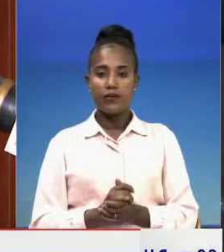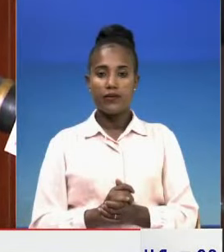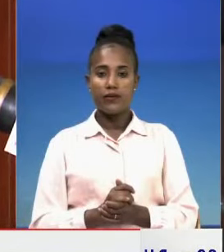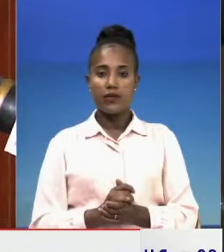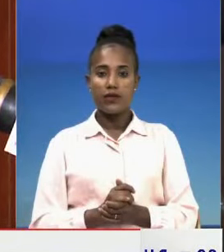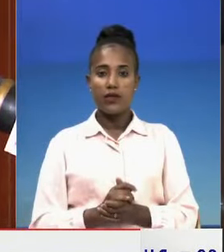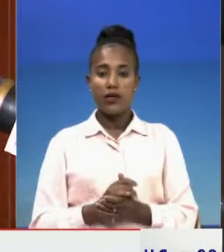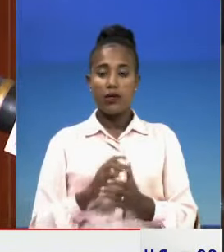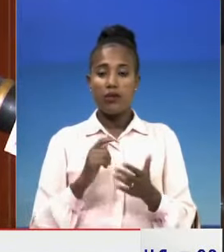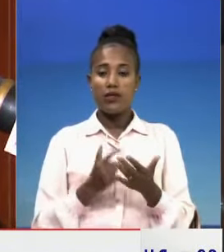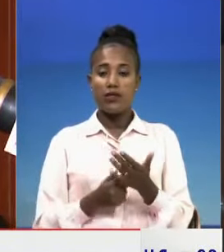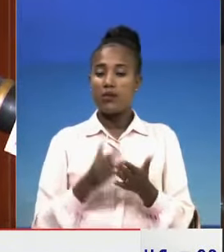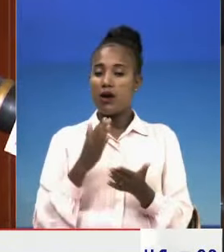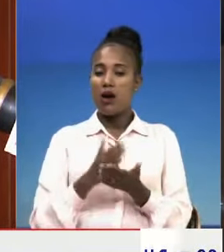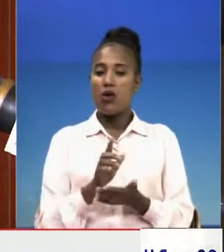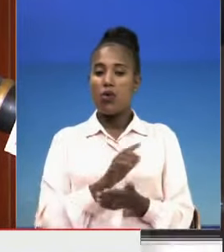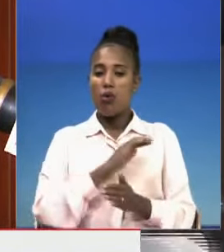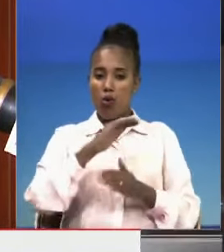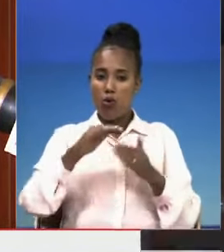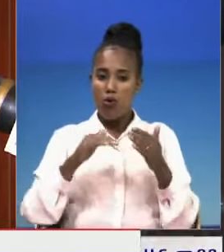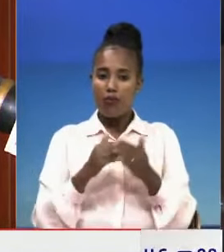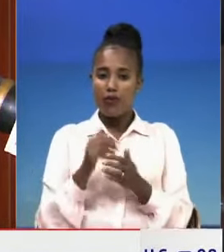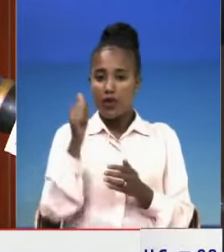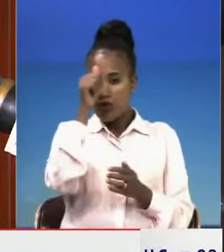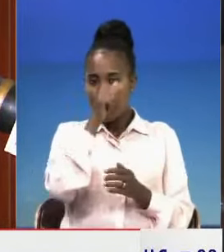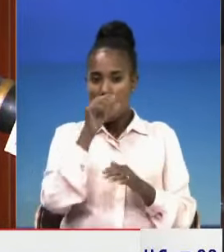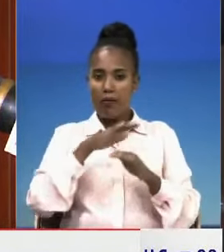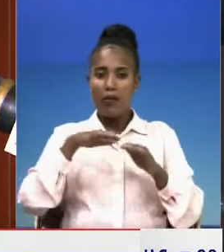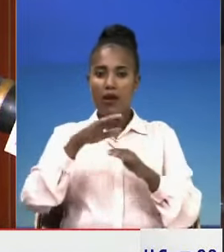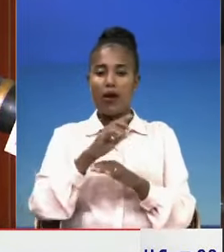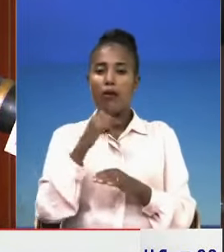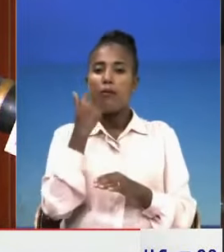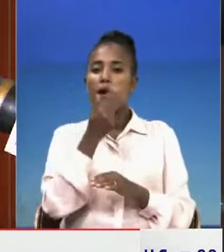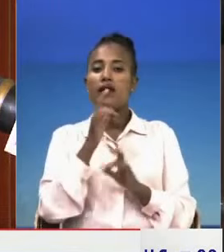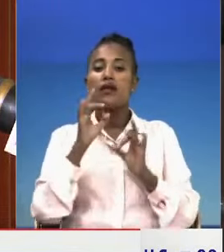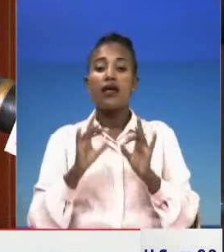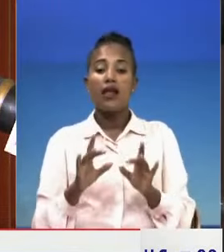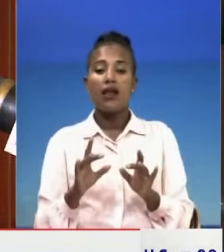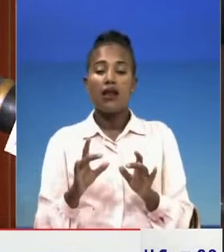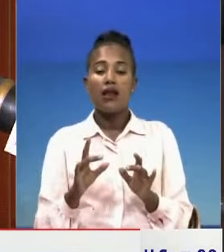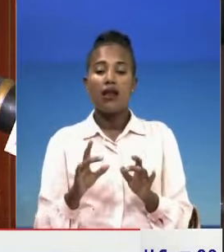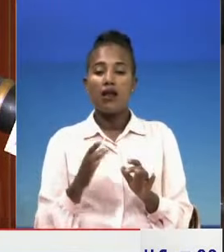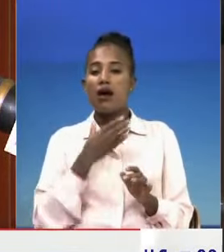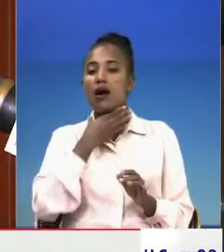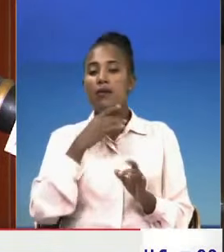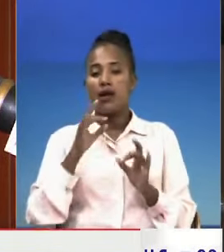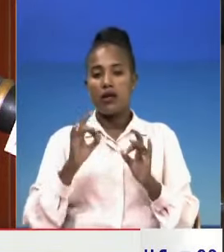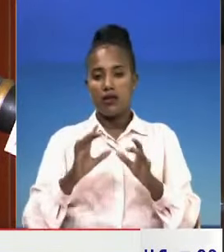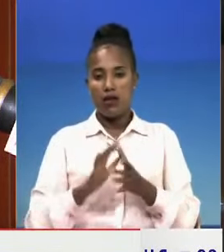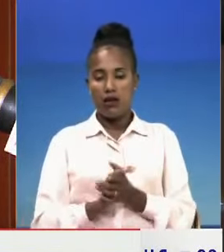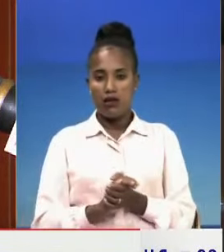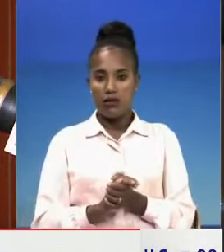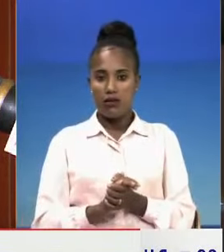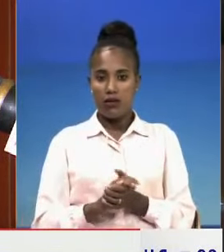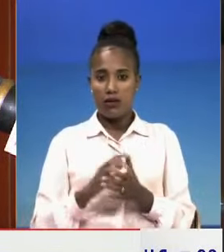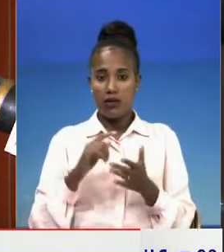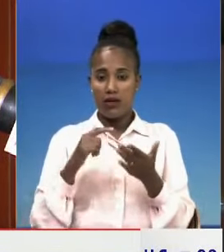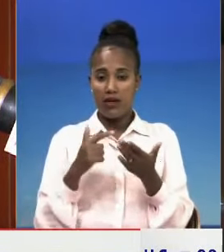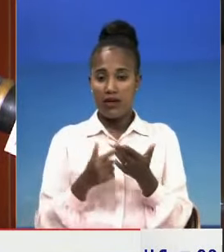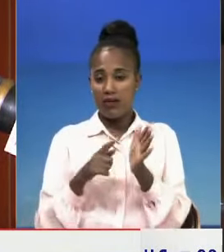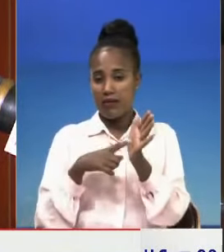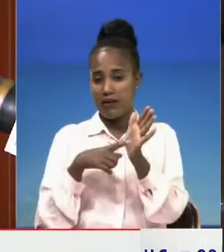በዚህ ግን አያቆም። ከሁሉም ኢትዮጵያውያን በላይ ደግሞ ማንን ይጠላል? አማራን ይጠላል። ይህን